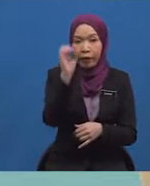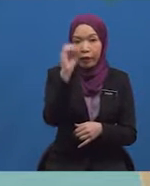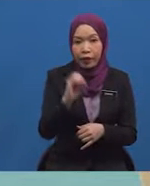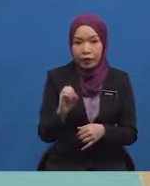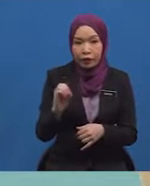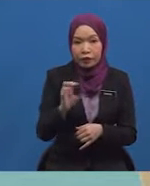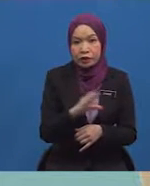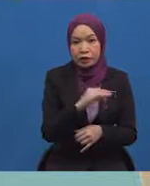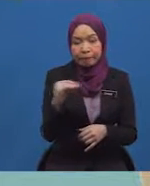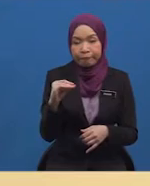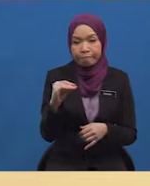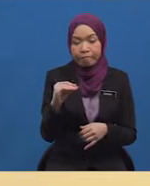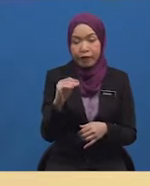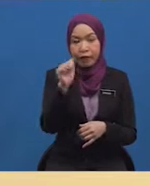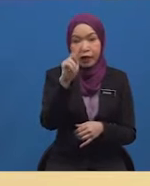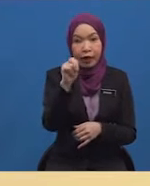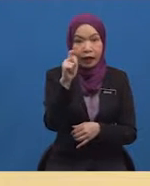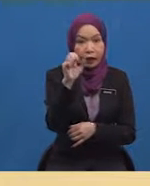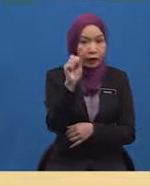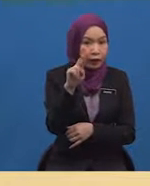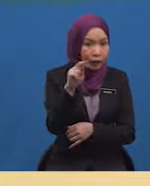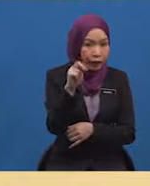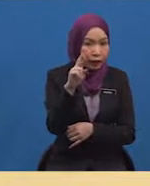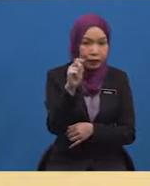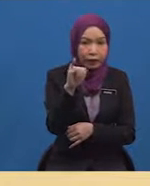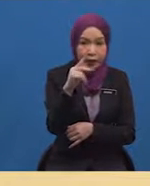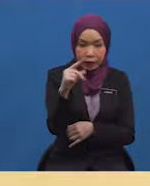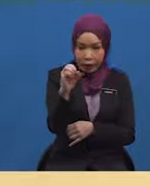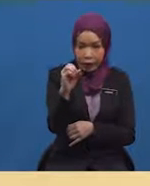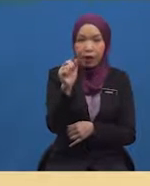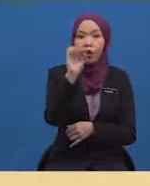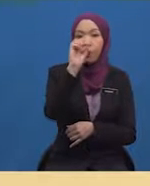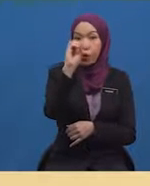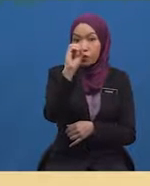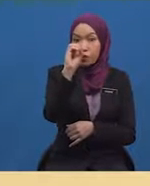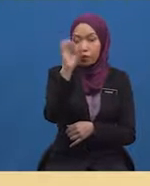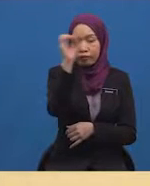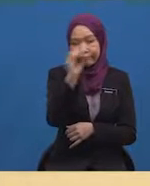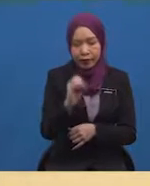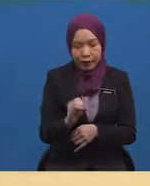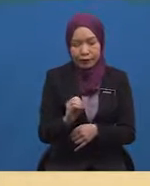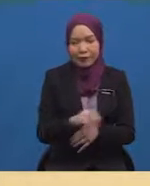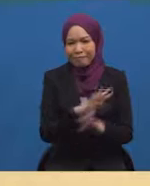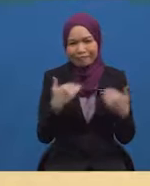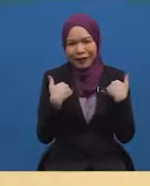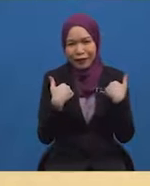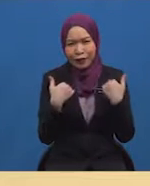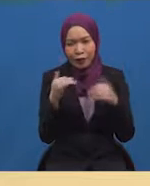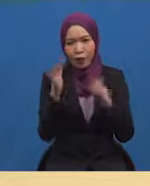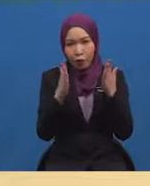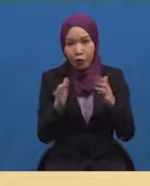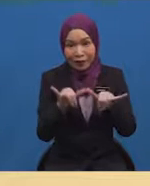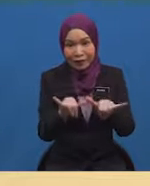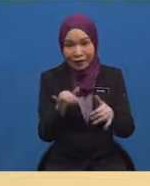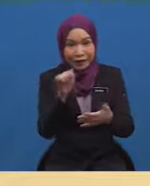pula 0%. Jika murid-murid lihat slide dipaparkan, anda akan dapat satu gambaran yang